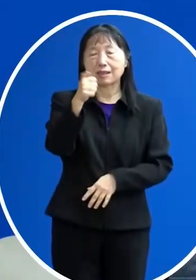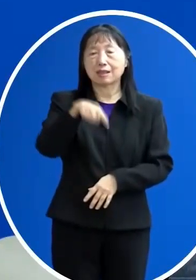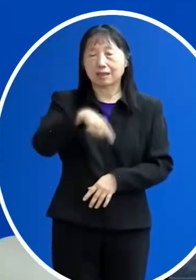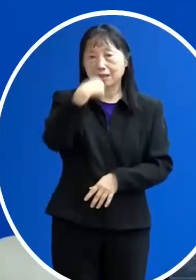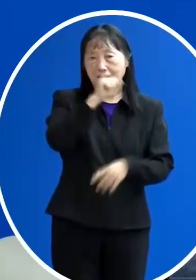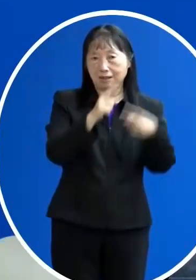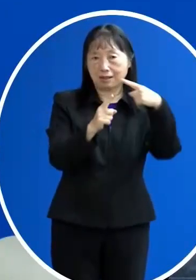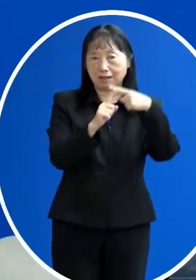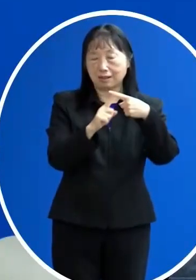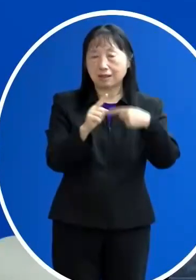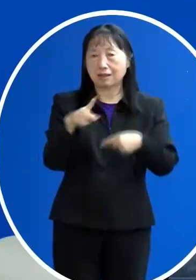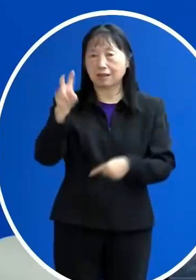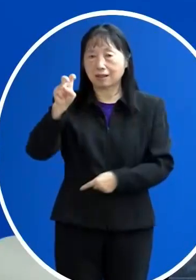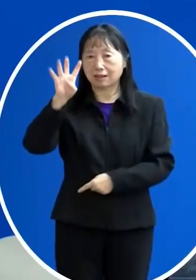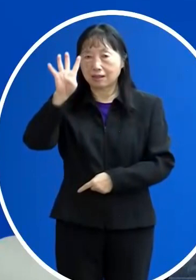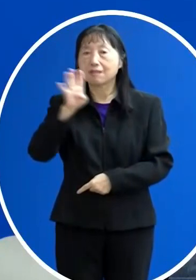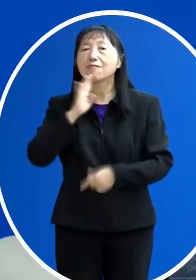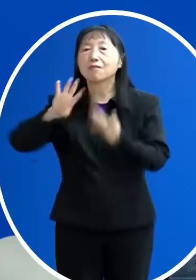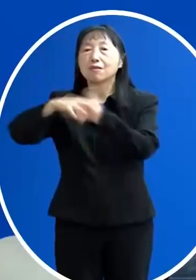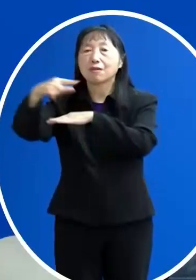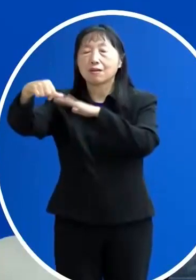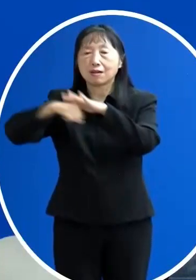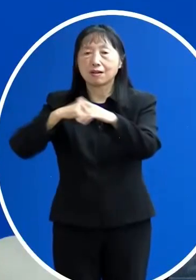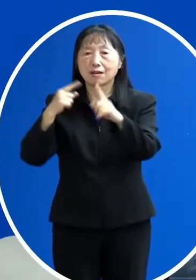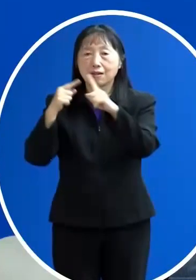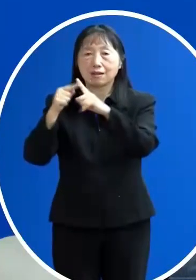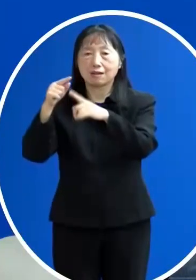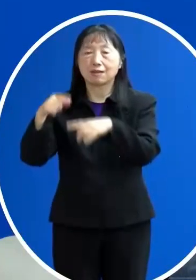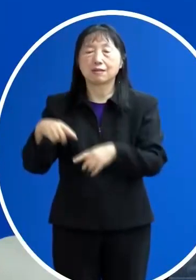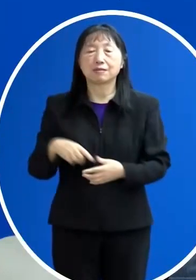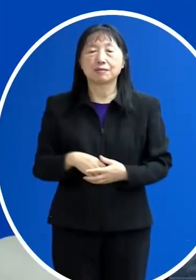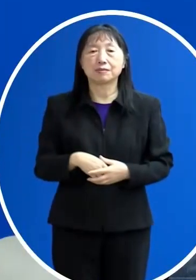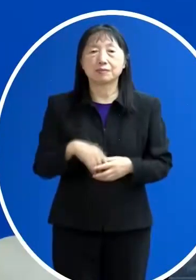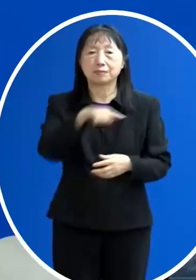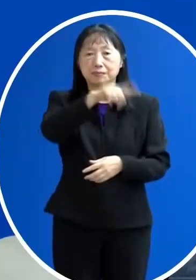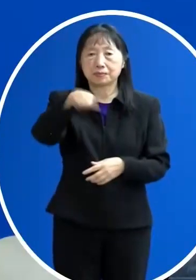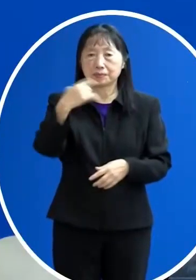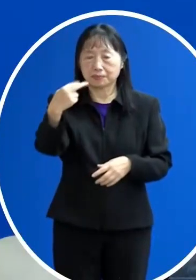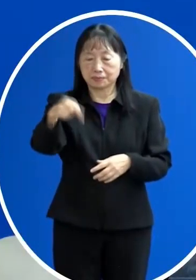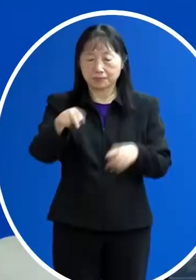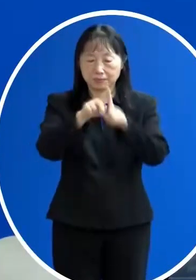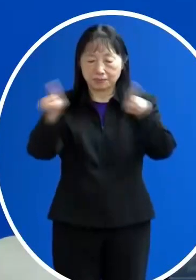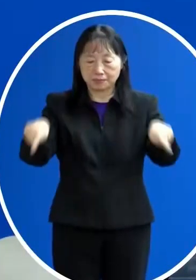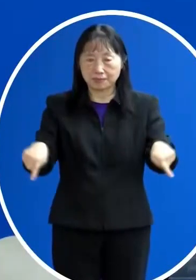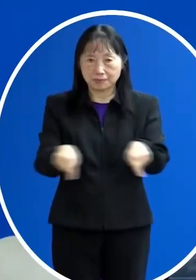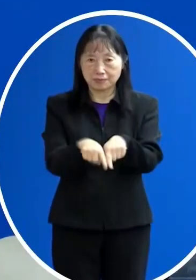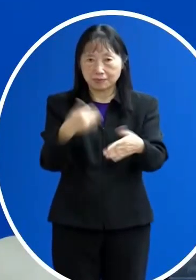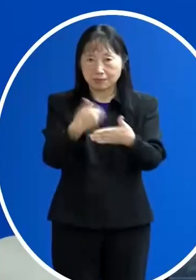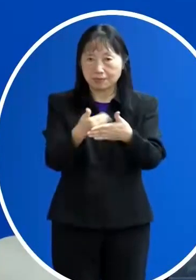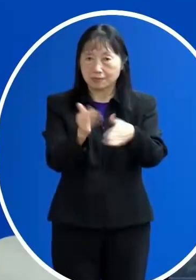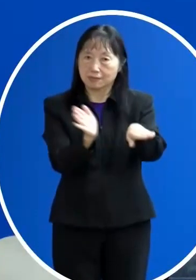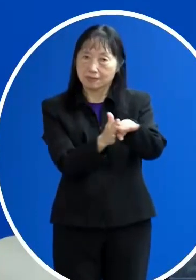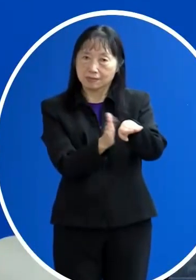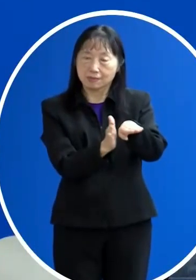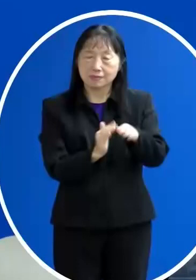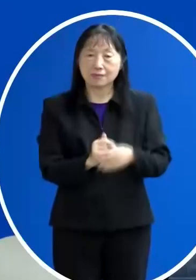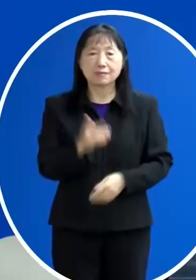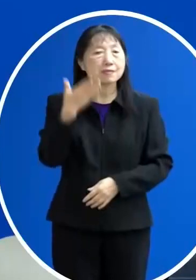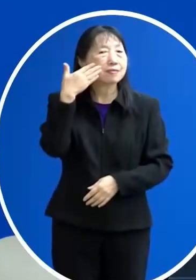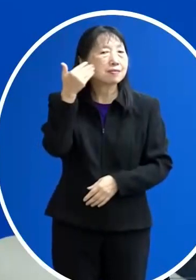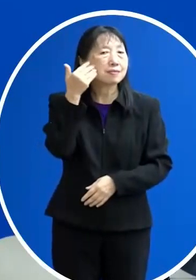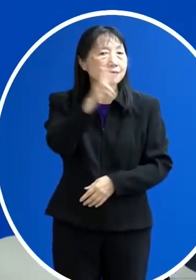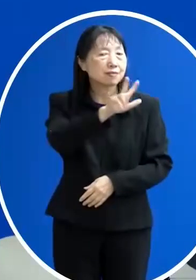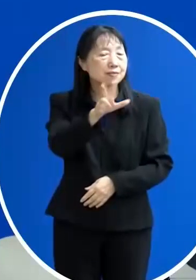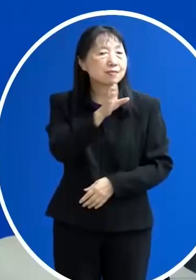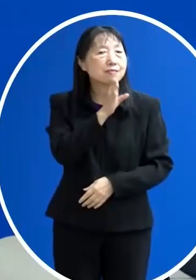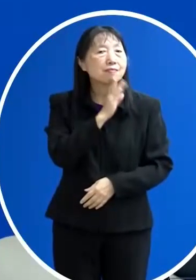土个案的定序，以及24例境外入个案的定序哈。那大家可以看到，就是在这个图的左手边哈，蓝色的